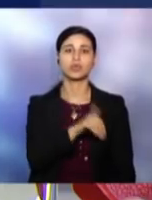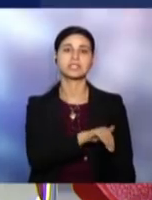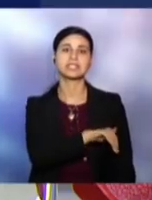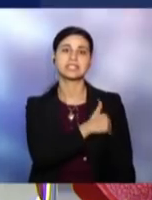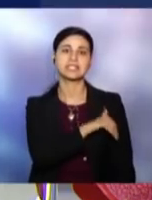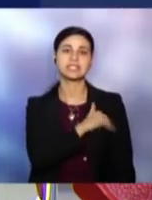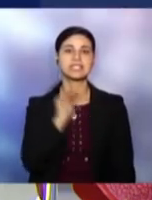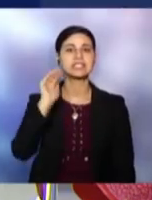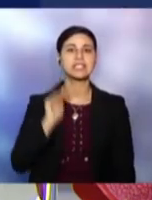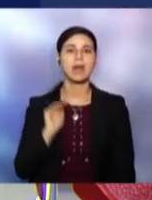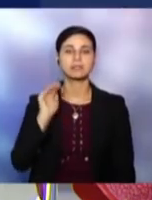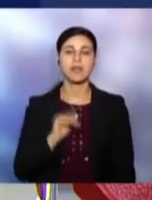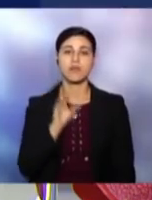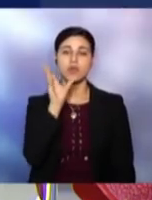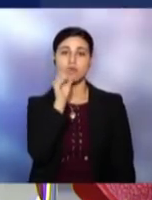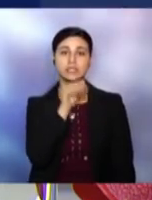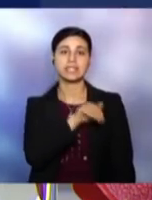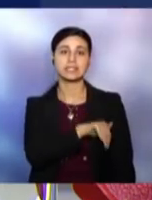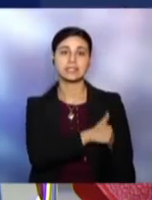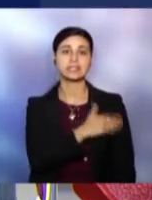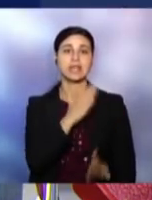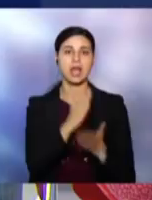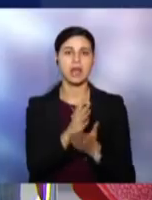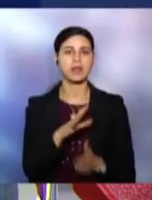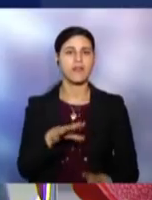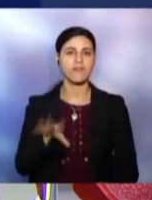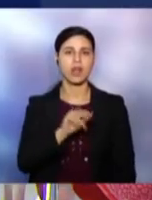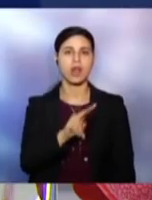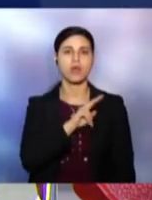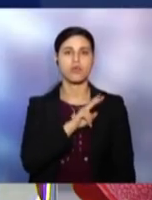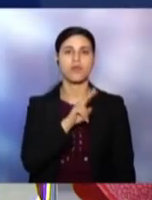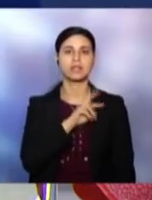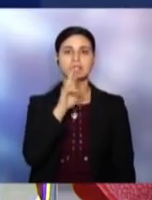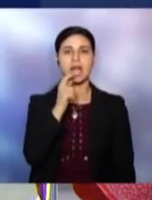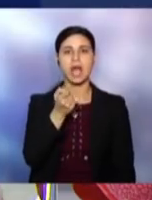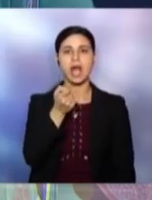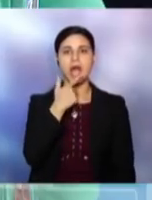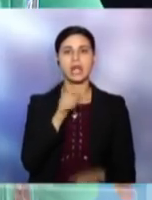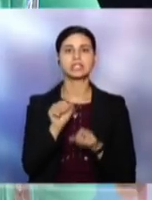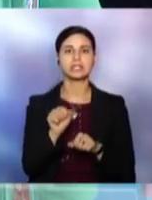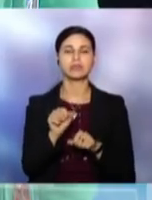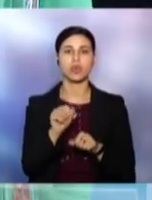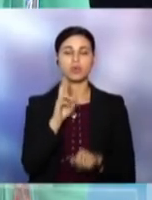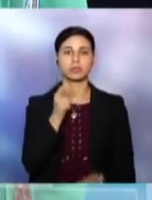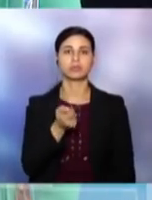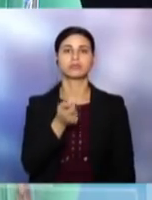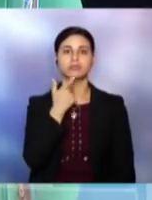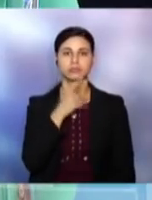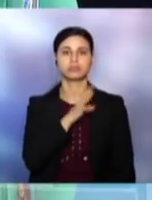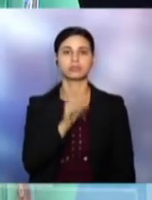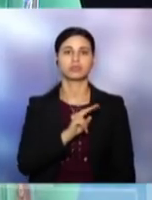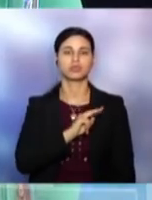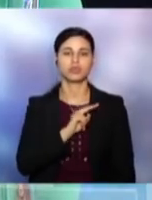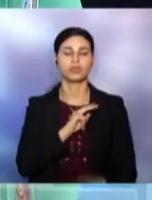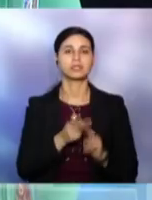დამწევი პრეპარატის, ანუ ცხელება იწყება და ჩვენი მისწრაფება და სურვილი დავნიშნოთ ანტიბიოტიკი იზრდება.